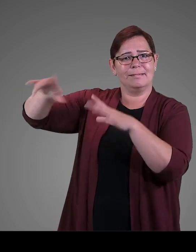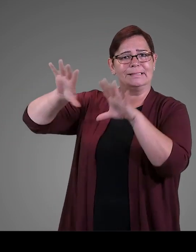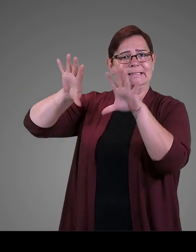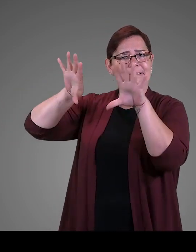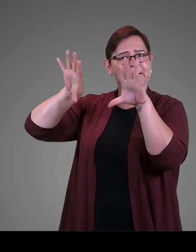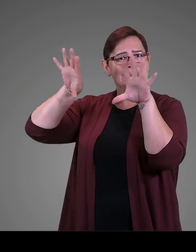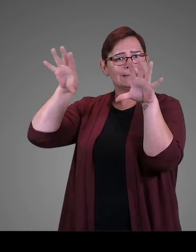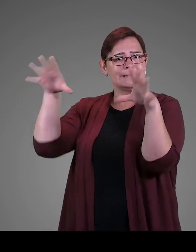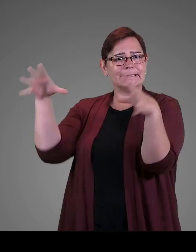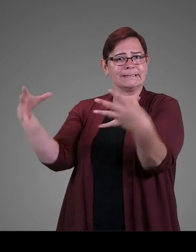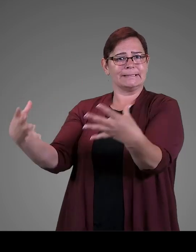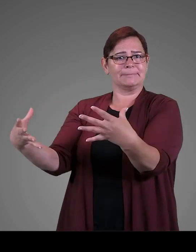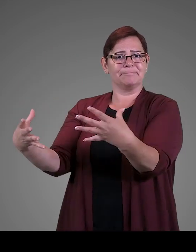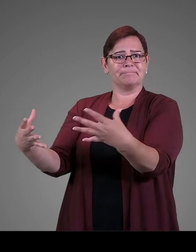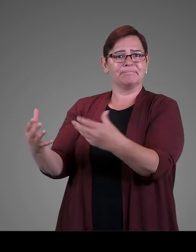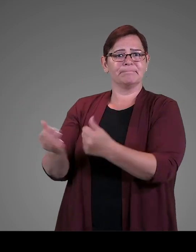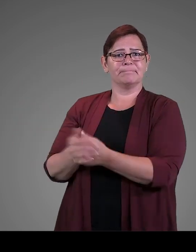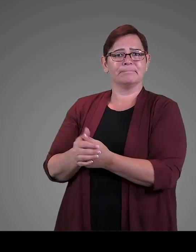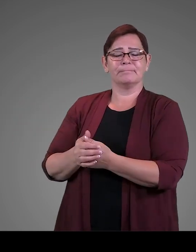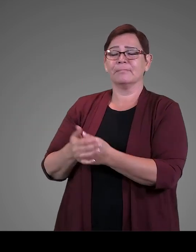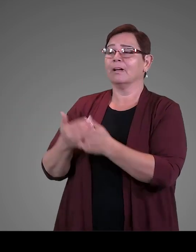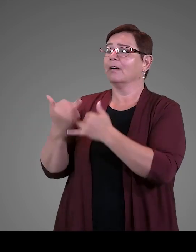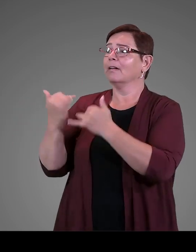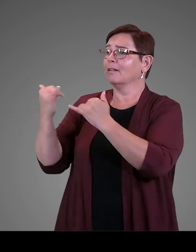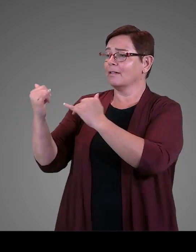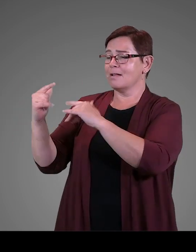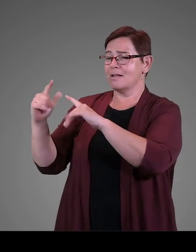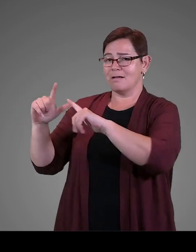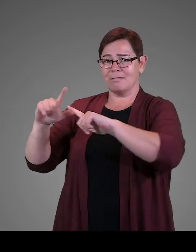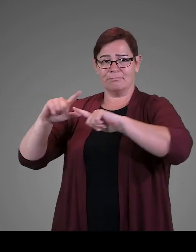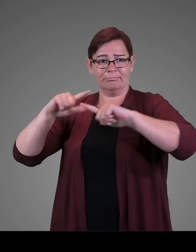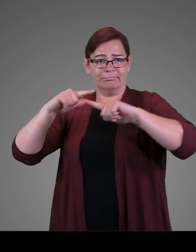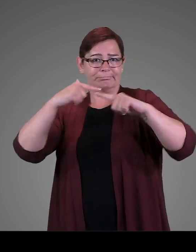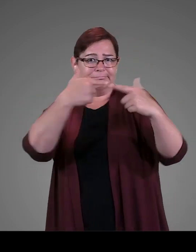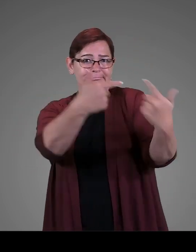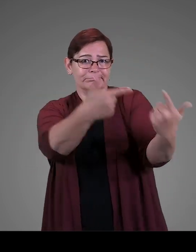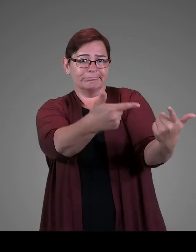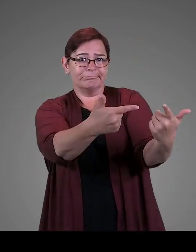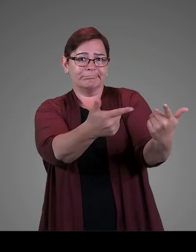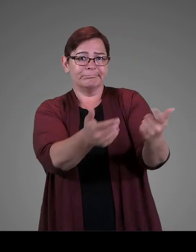l'équipe. Et voilà, je vous laisse la parole maintenant.